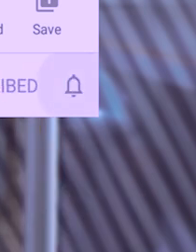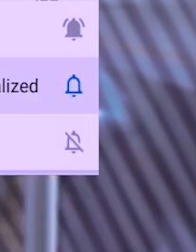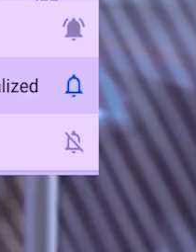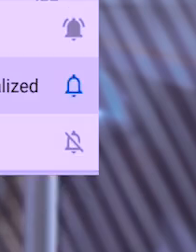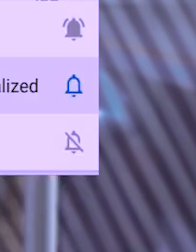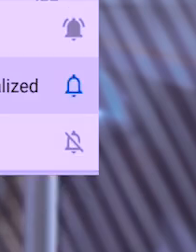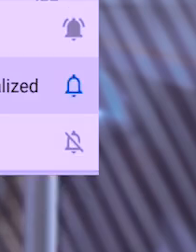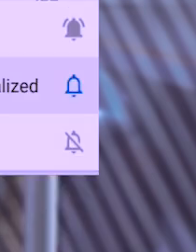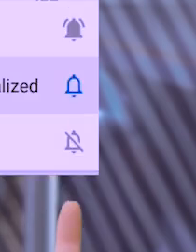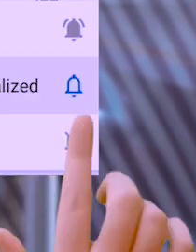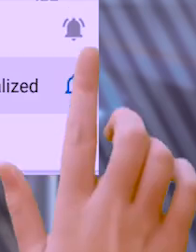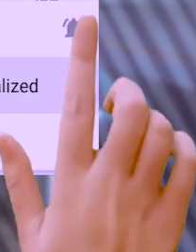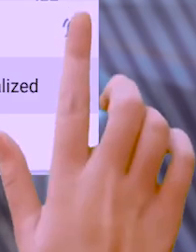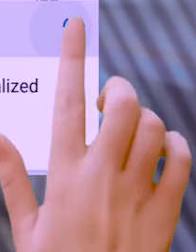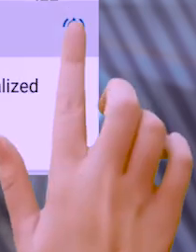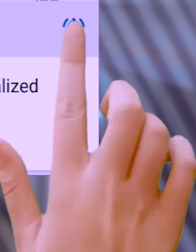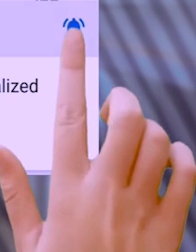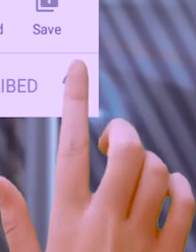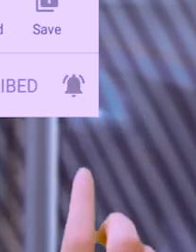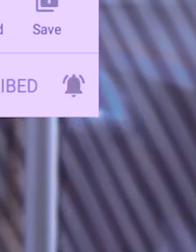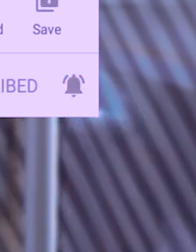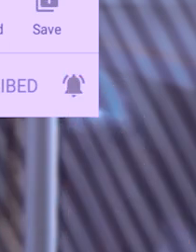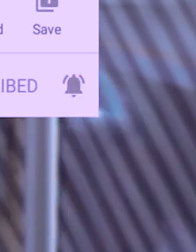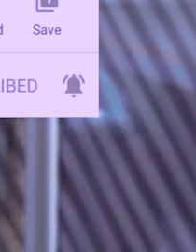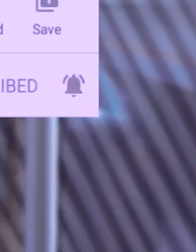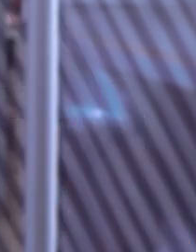no hanehan butang notifikasaun atunune labele lako informasaun fon husiami.